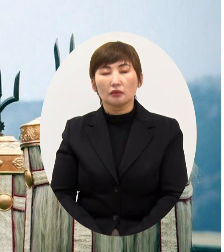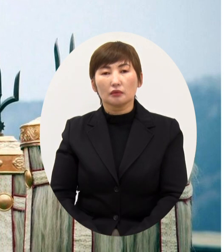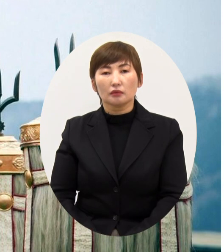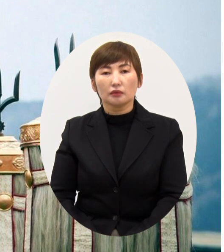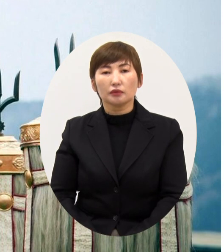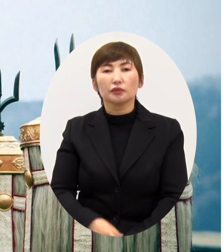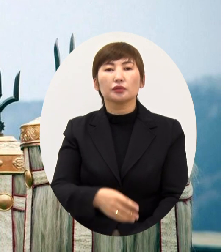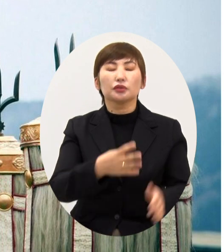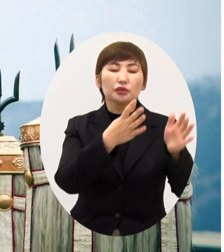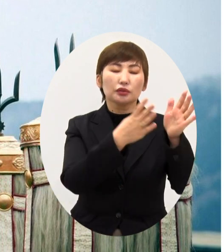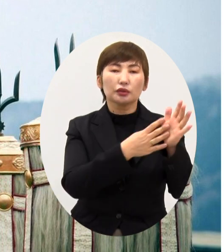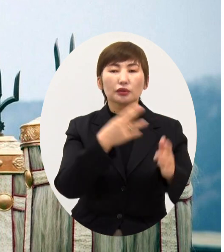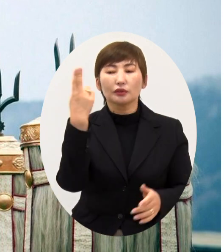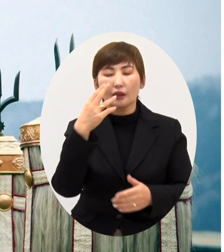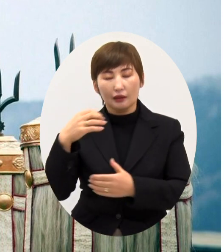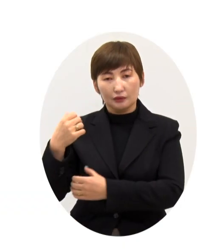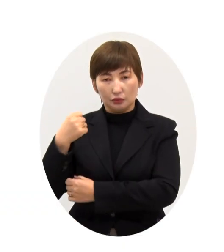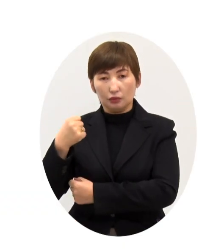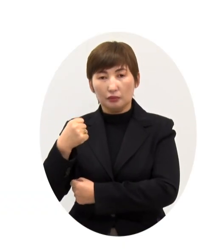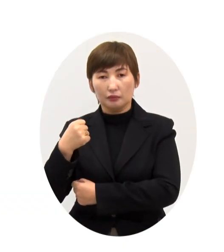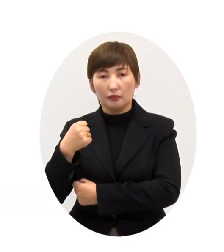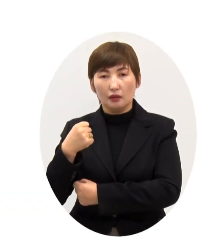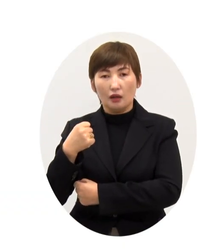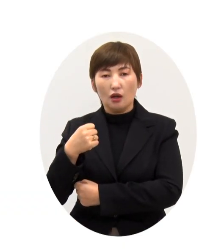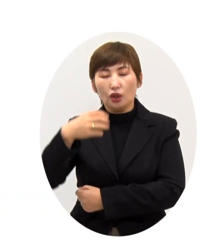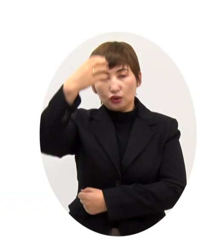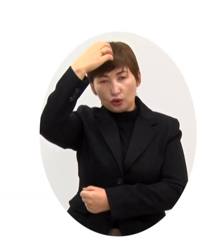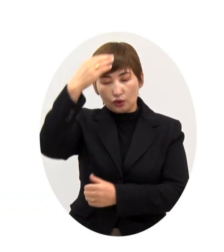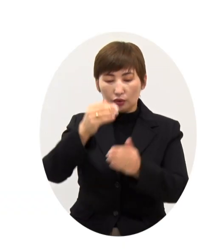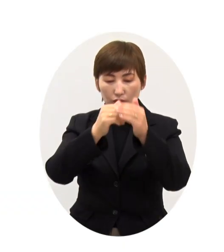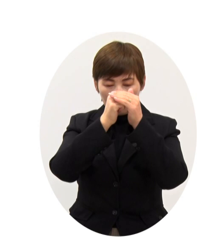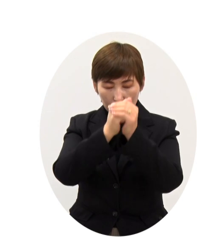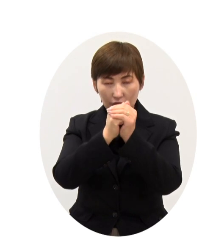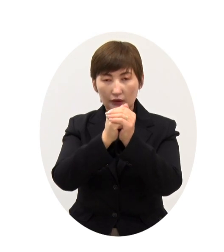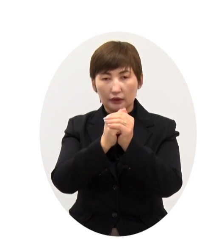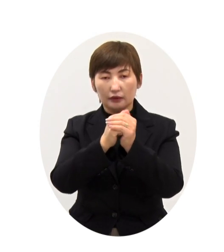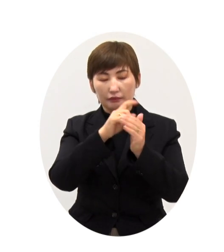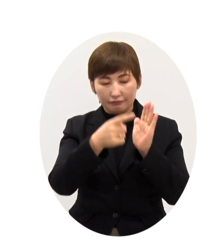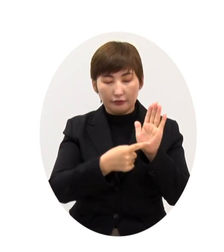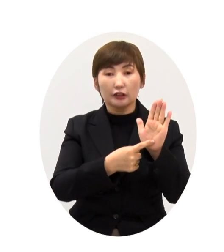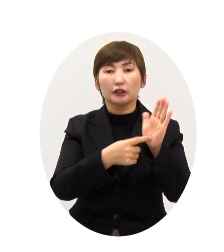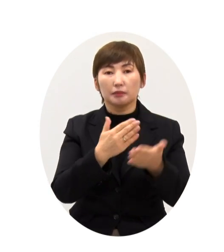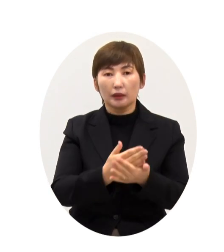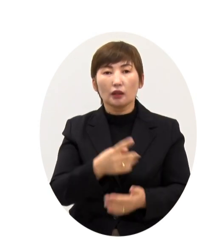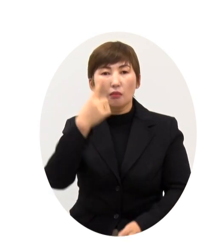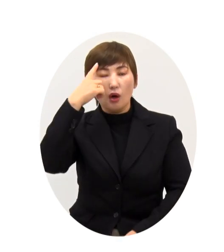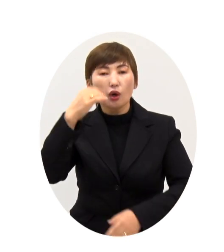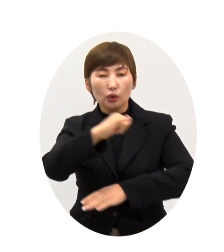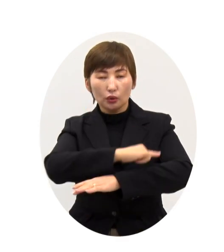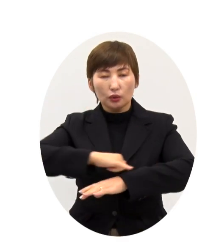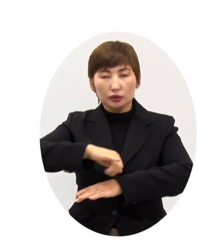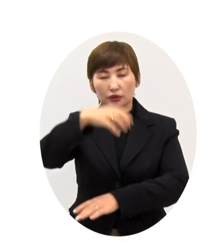уншиж өгье. Монгол төрийн туг нь эсэн хөлт их цагаан туг билээ. За энэ нь төрийн хүндэтгэлийн бэлэгдэл